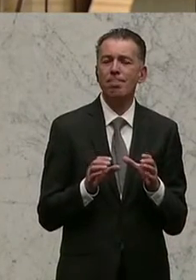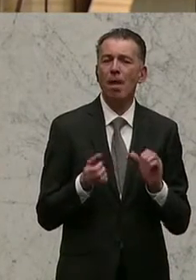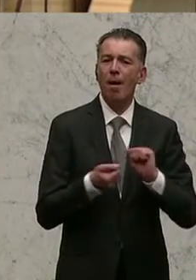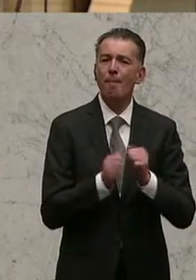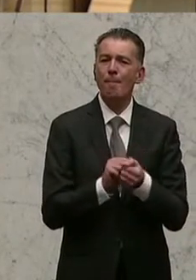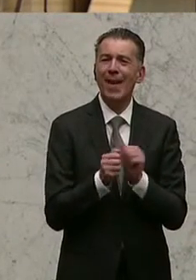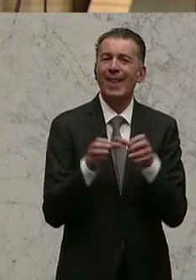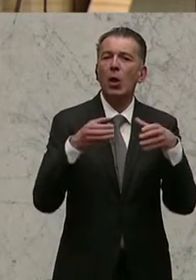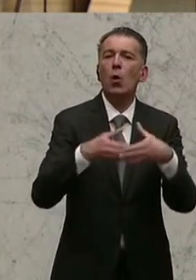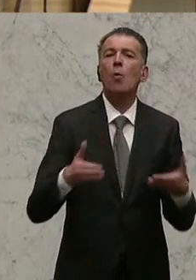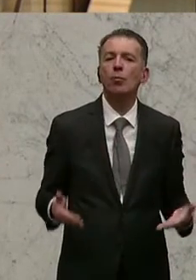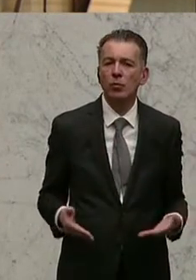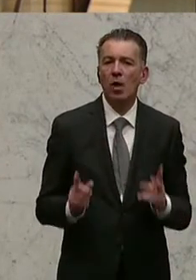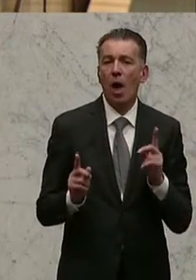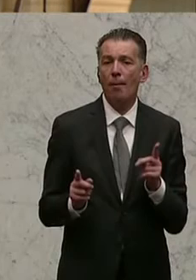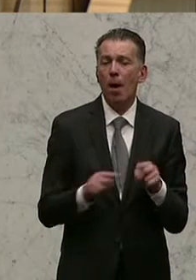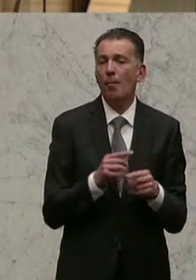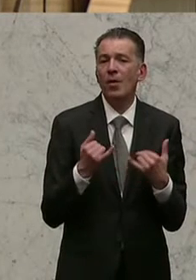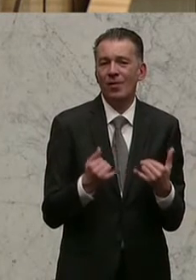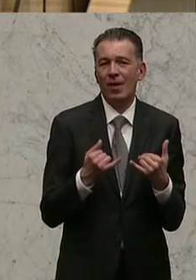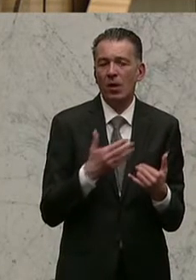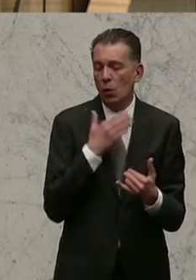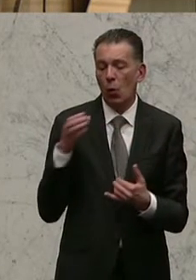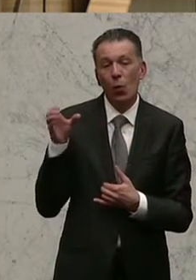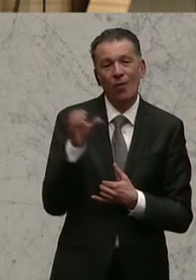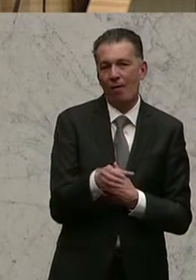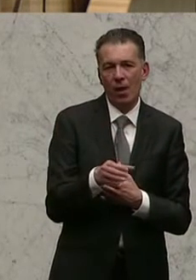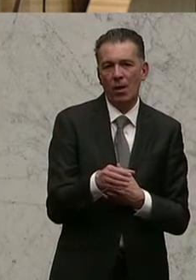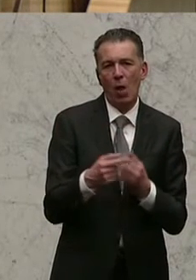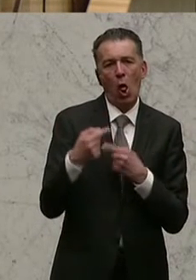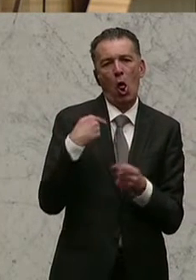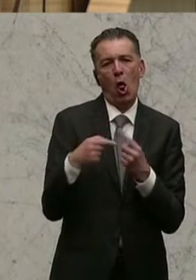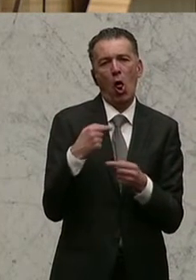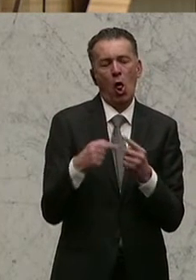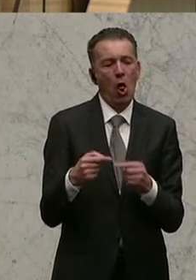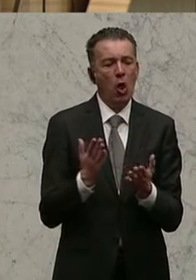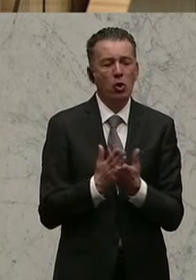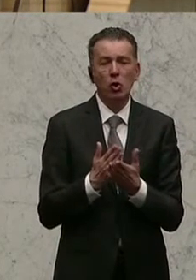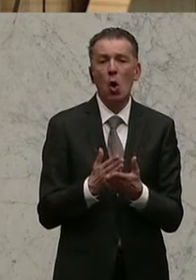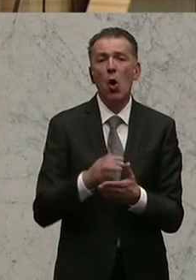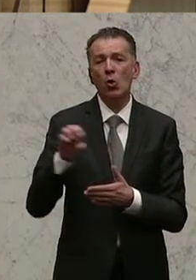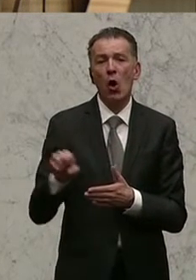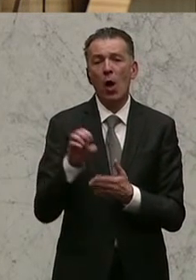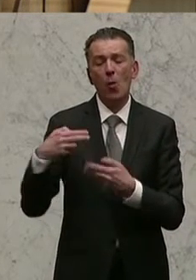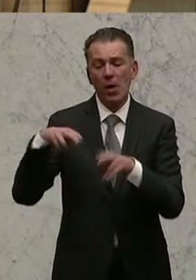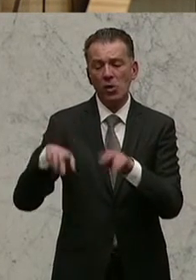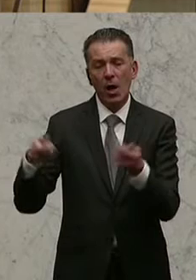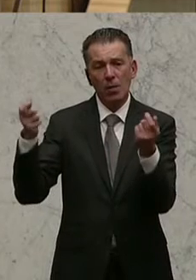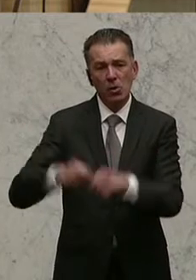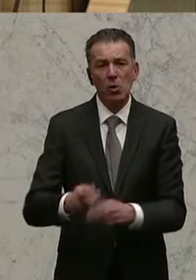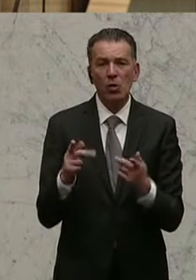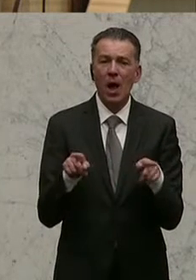das mit faulen Ausreden nicht eingesetzt. Wir haben schon die Möglichkeit, nach Beschluss des Europäischen Rates